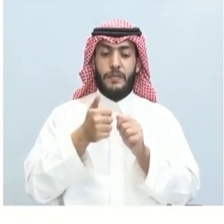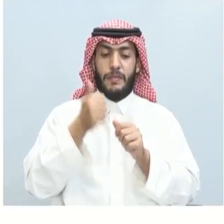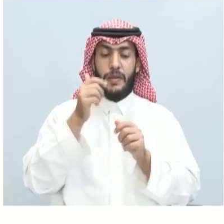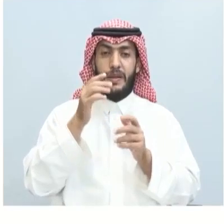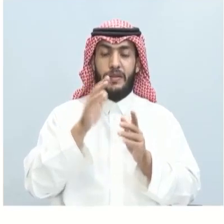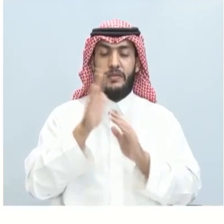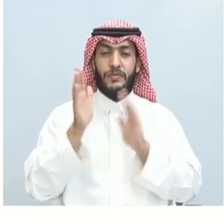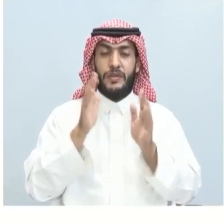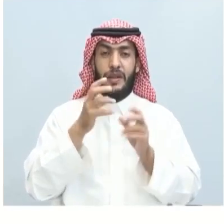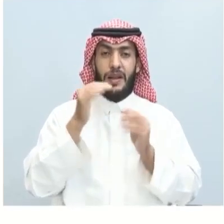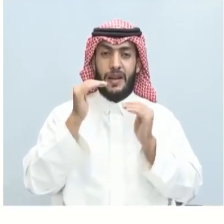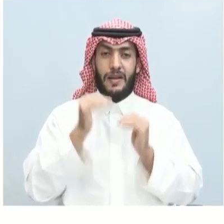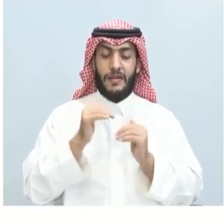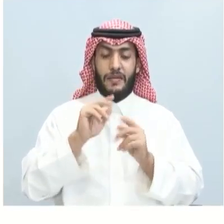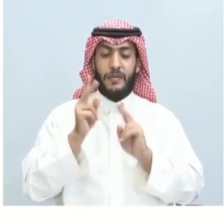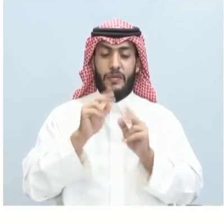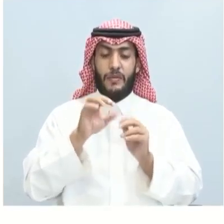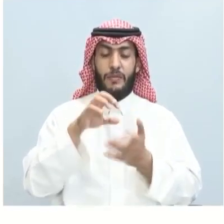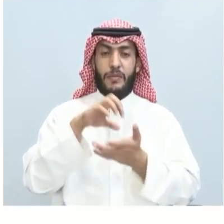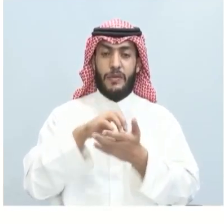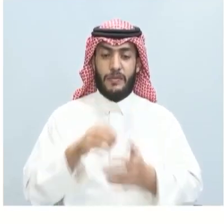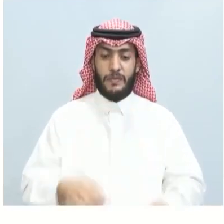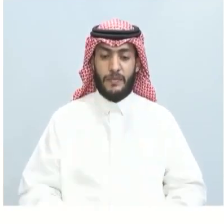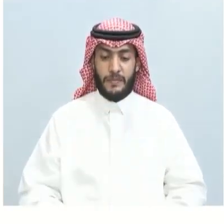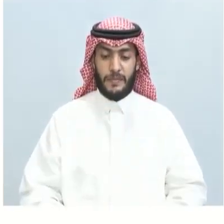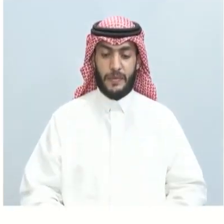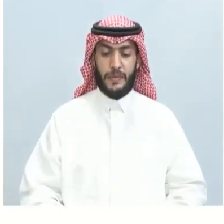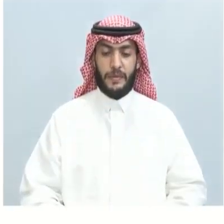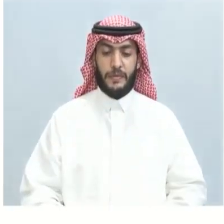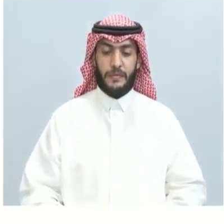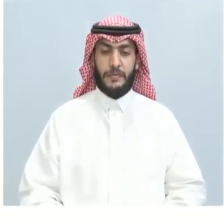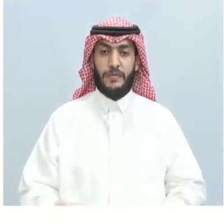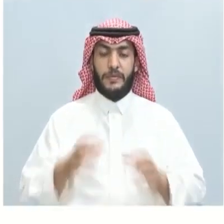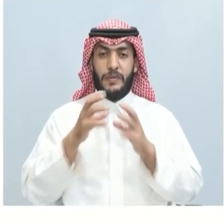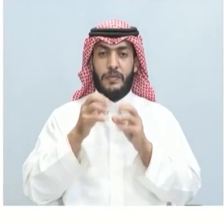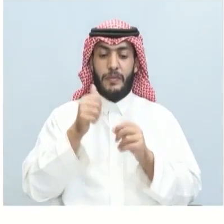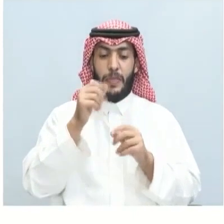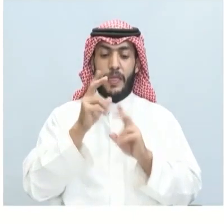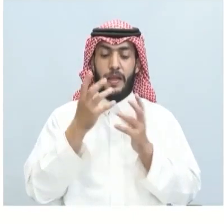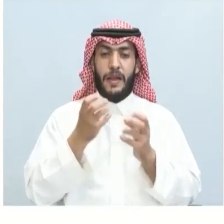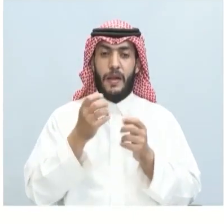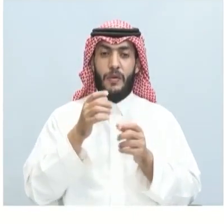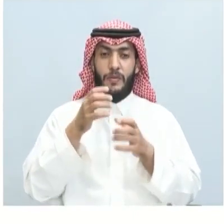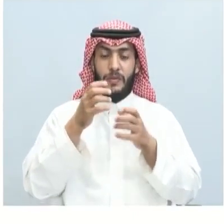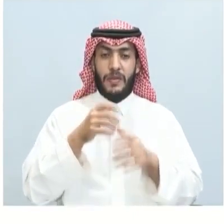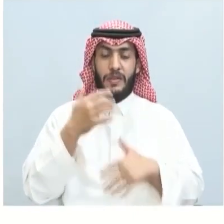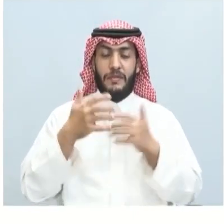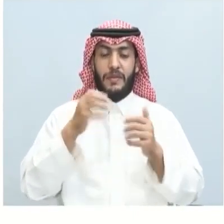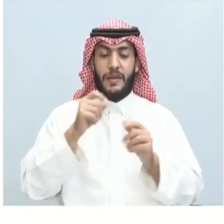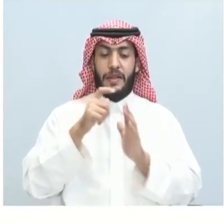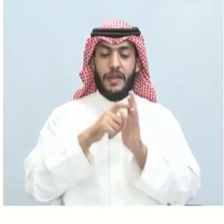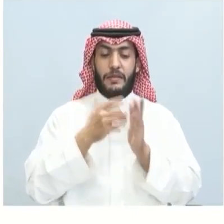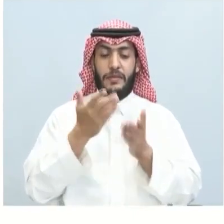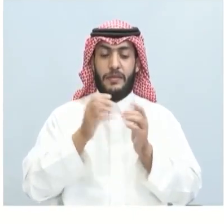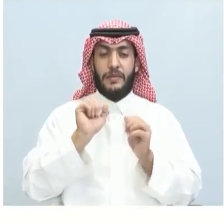الذي يقلل من اثر التغيرات ومعدلها فسر كيف يؤثر تقليل حجم وعاء التفاعل في كل نظام